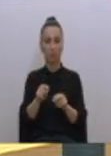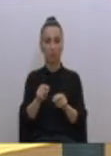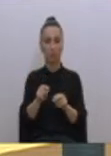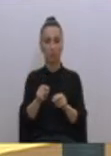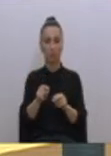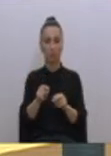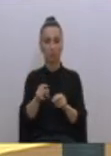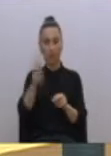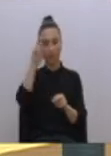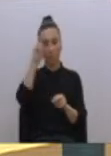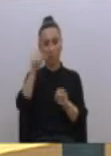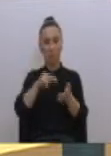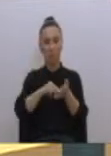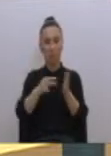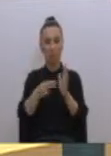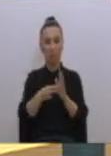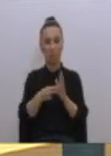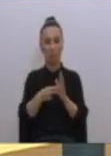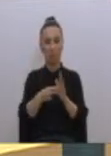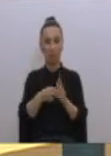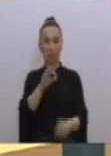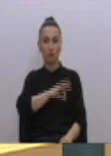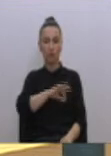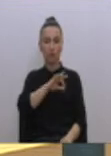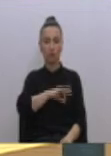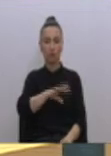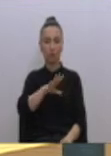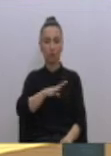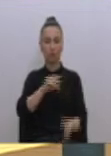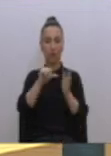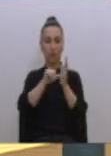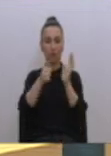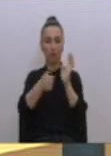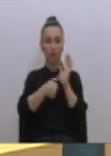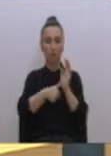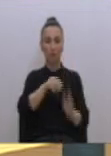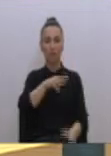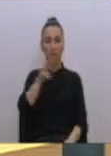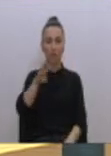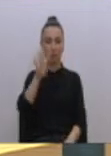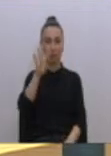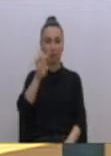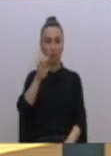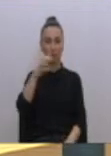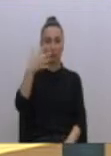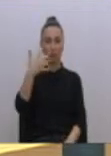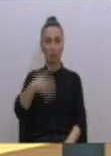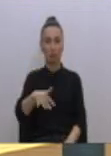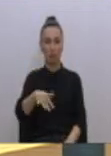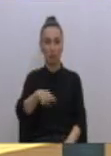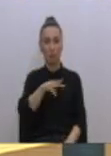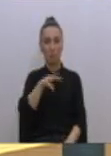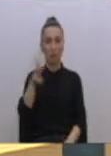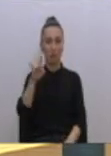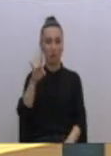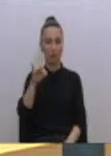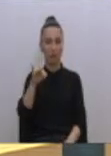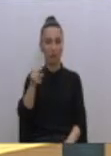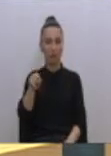როგორც სახელმწიფო ბიუჯეტის შემოსავლებმა გასულ წელს შეადგინა 16 მილიარდ 450 მილიონი ლარი,